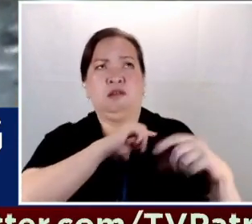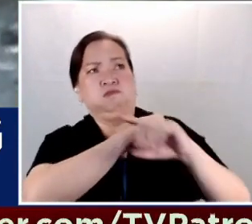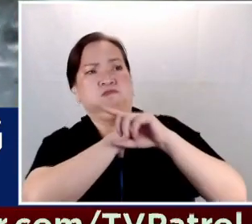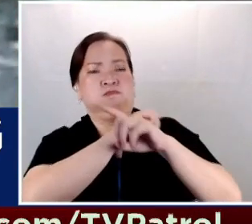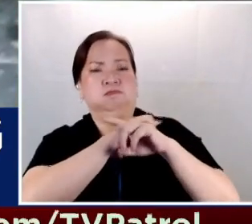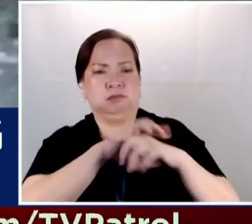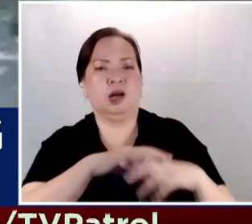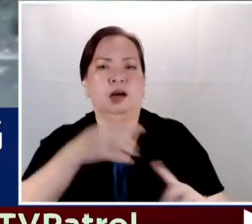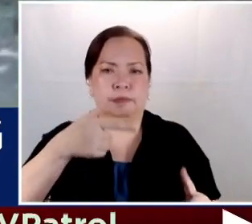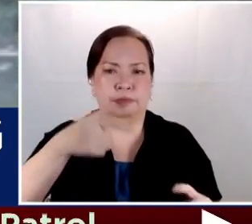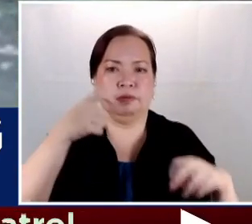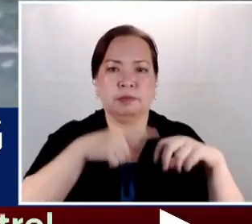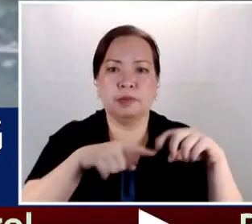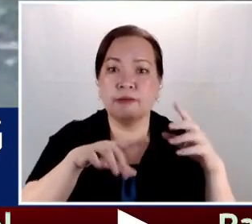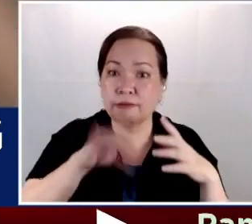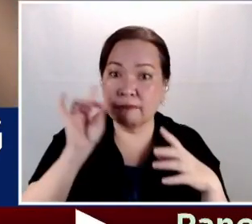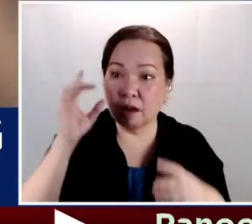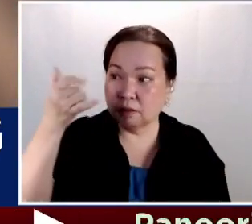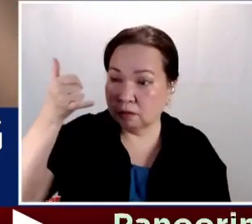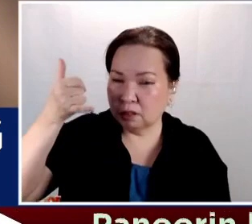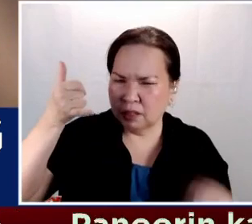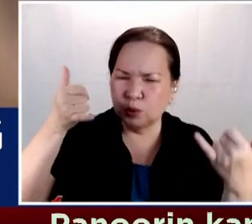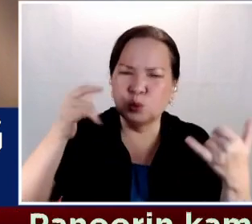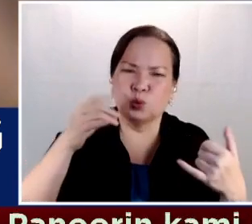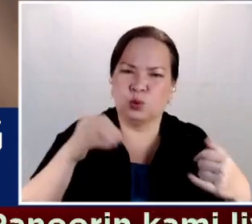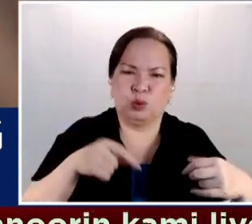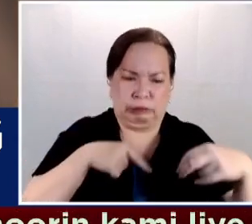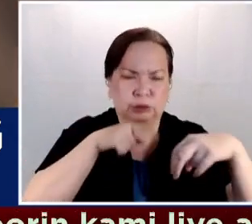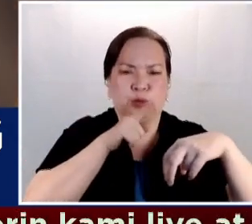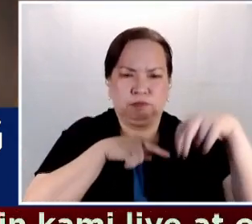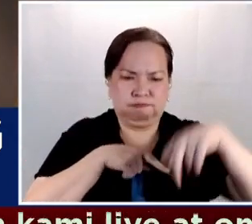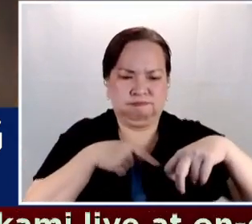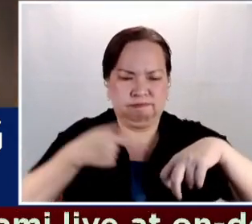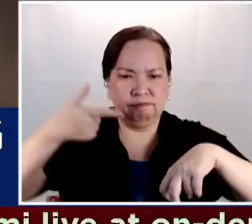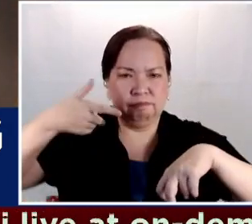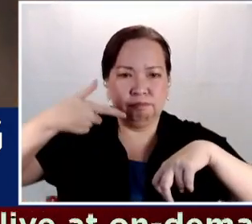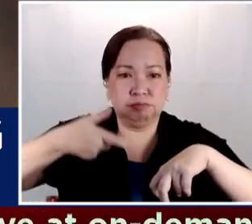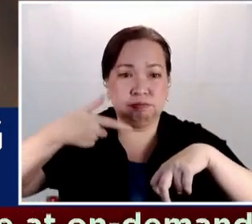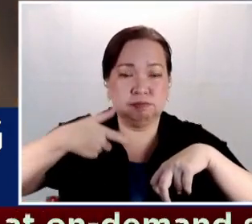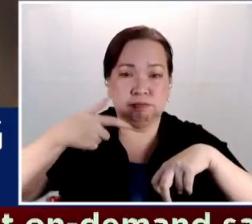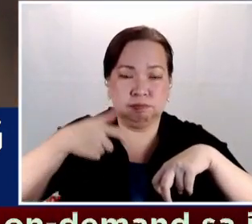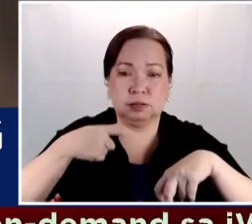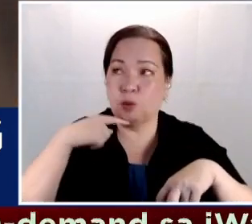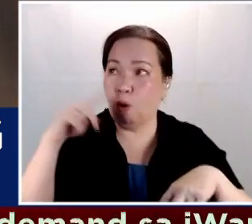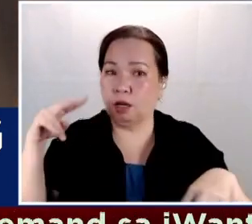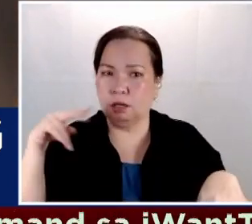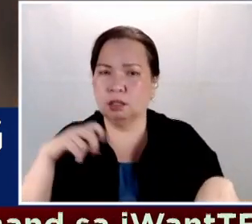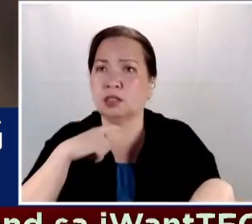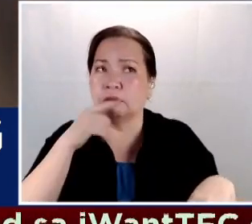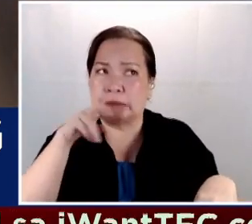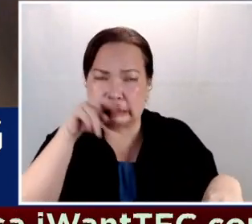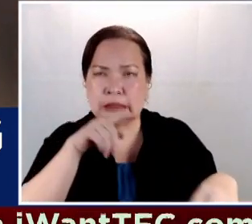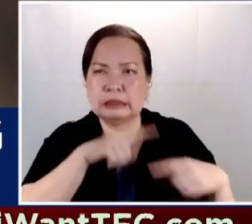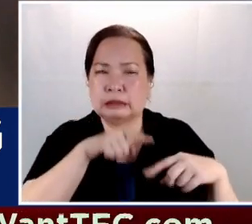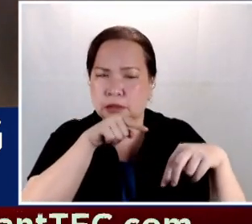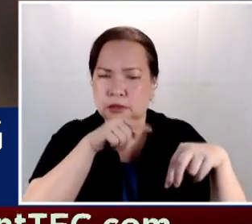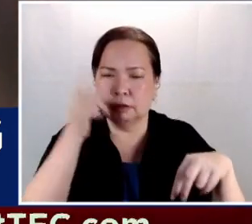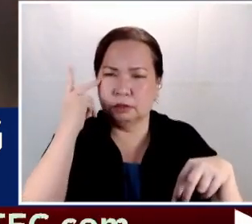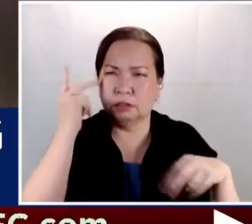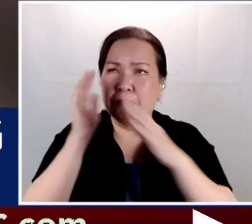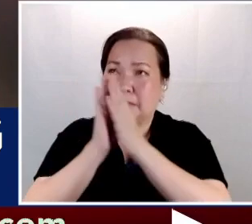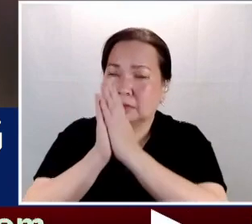kanyang bangkay na pinagbabaril siya habang nakaluhod. Ayon sa isang testigo, nagmakaawa pa si Kian na pakawalan